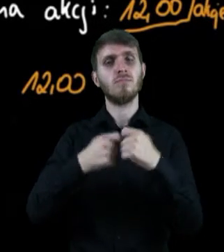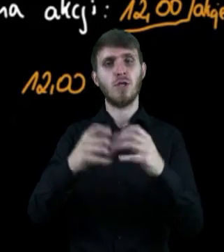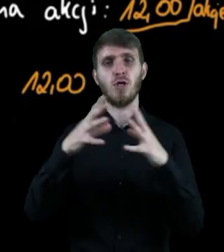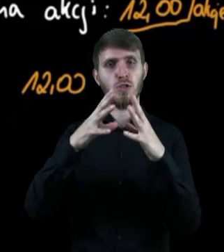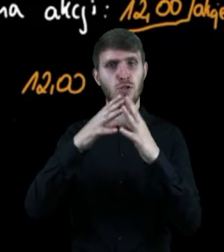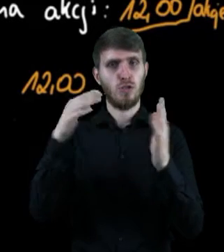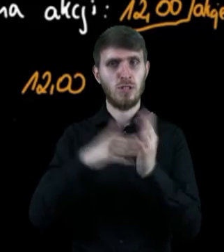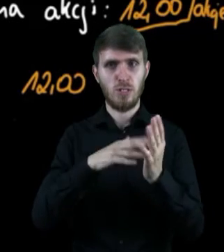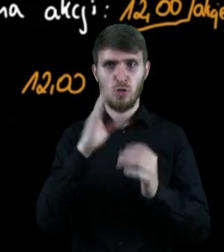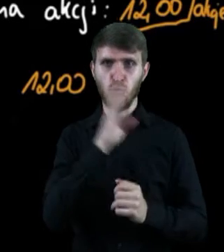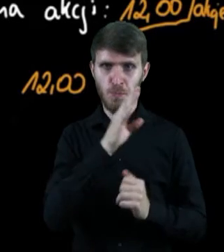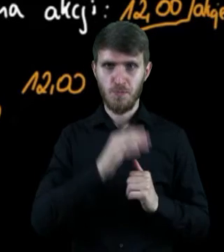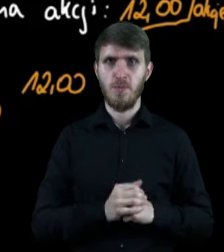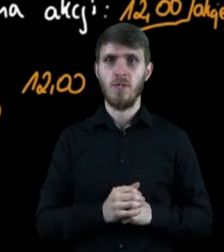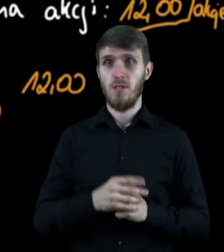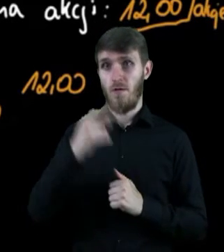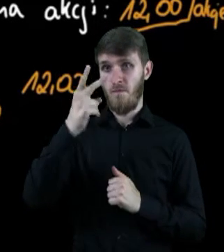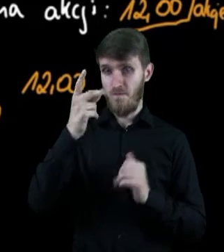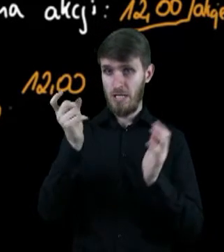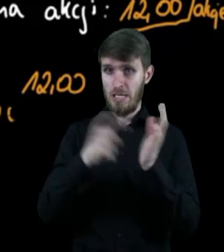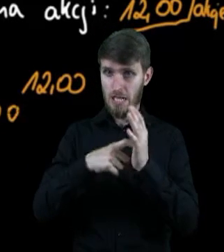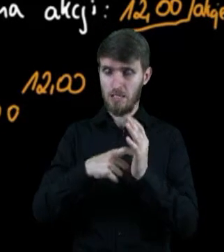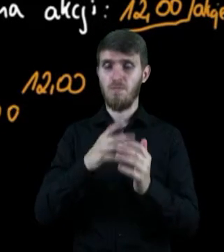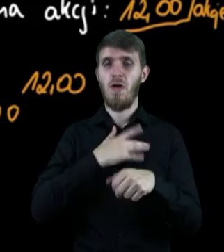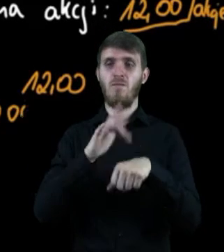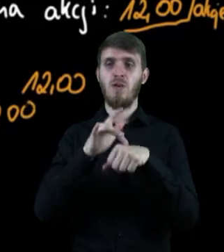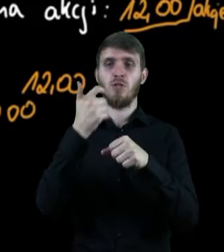Ilość akcji jest taka sama, czyli 10 tysięcy.